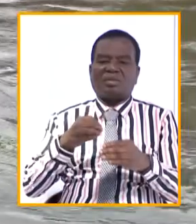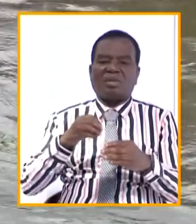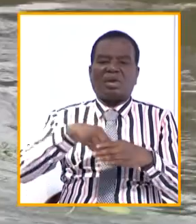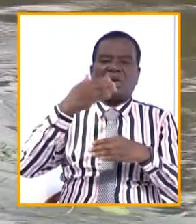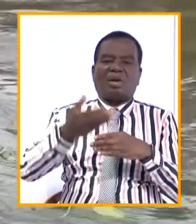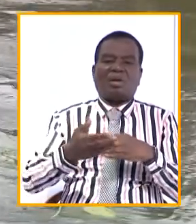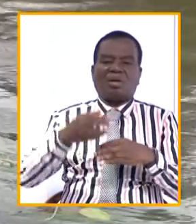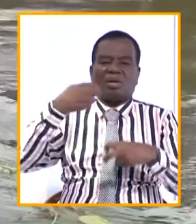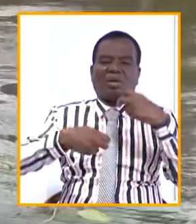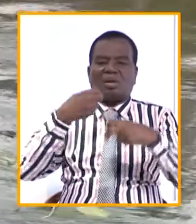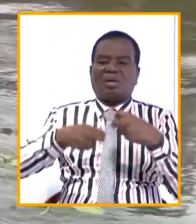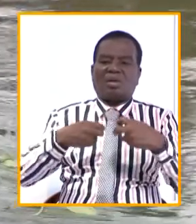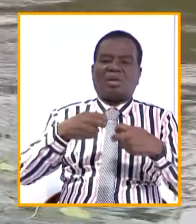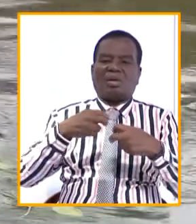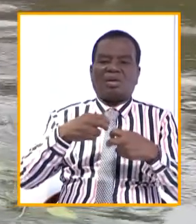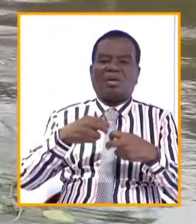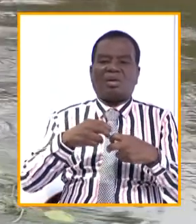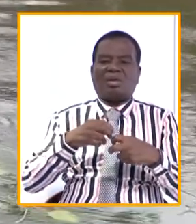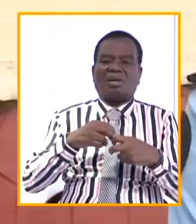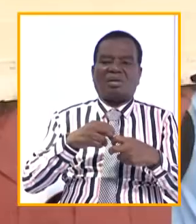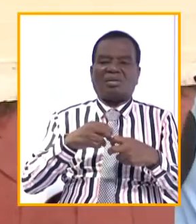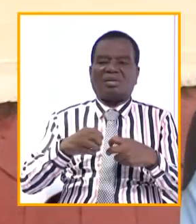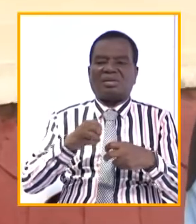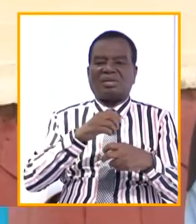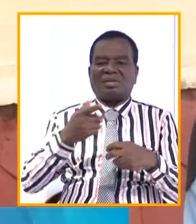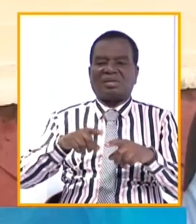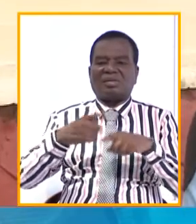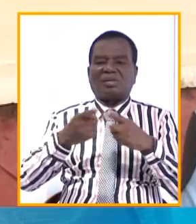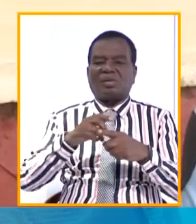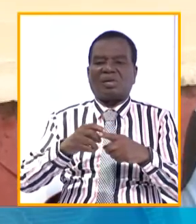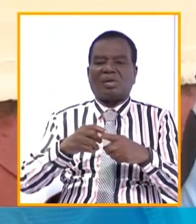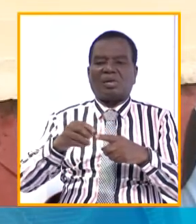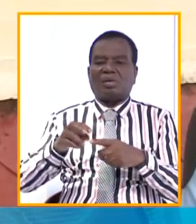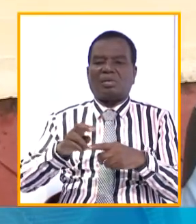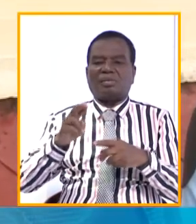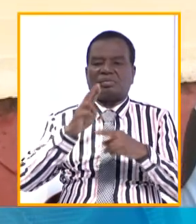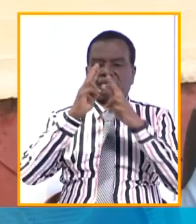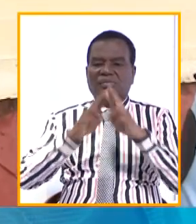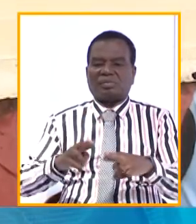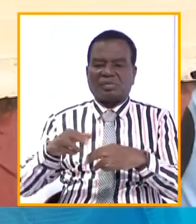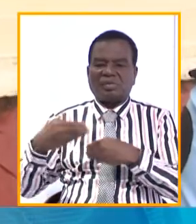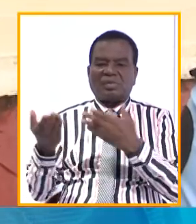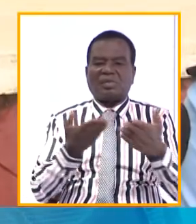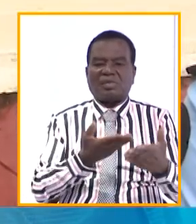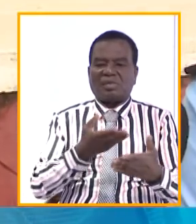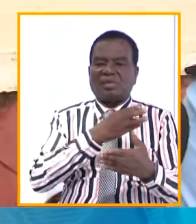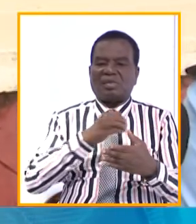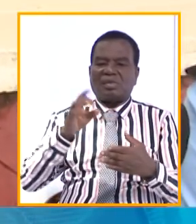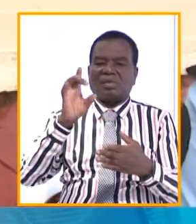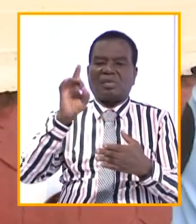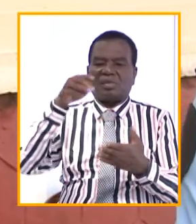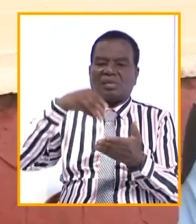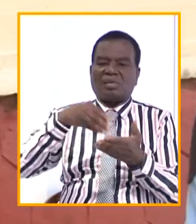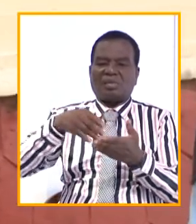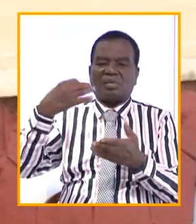Ensuite, le problème tient à l'insuffisance des réseaux de drainage, mais une réponse a été apportée par l'État. Un investissement de près de 8 milliards de francs CFA